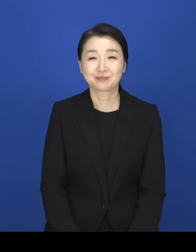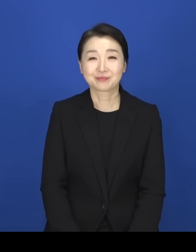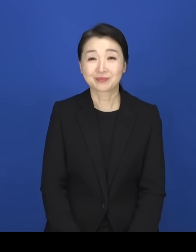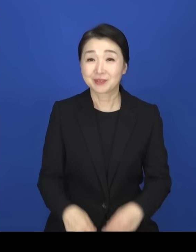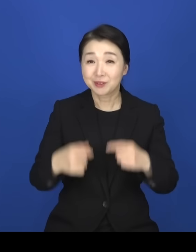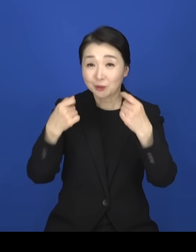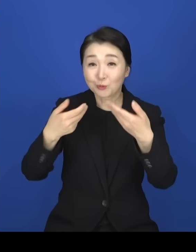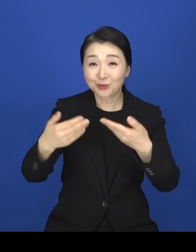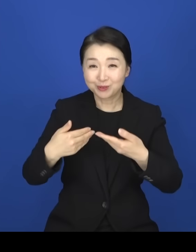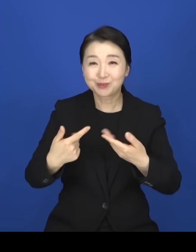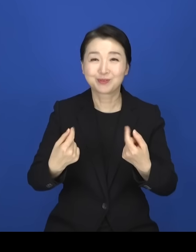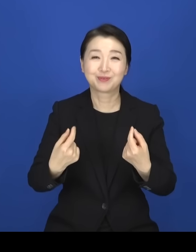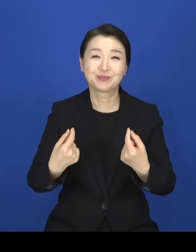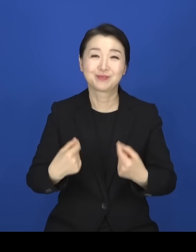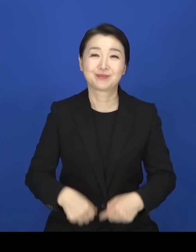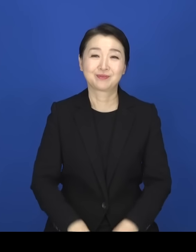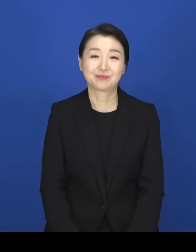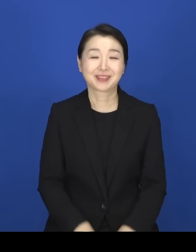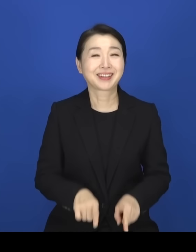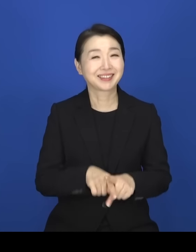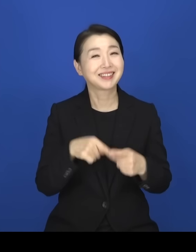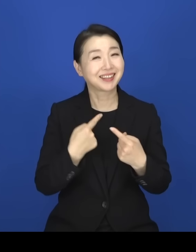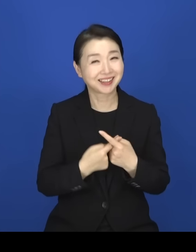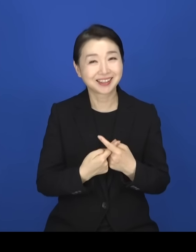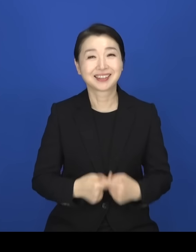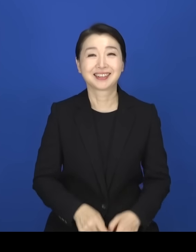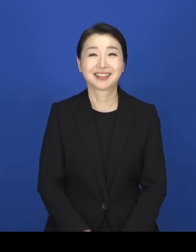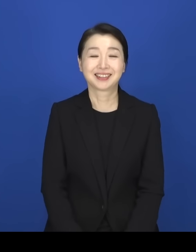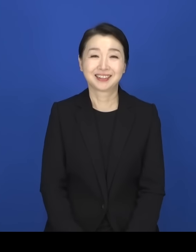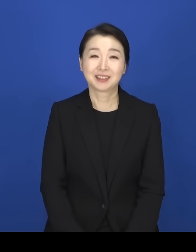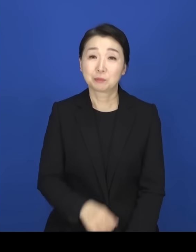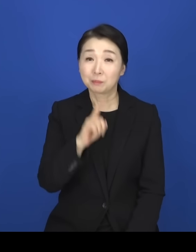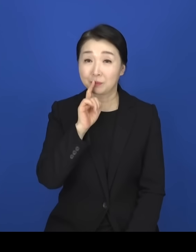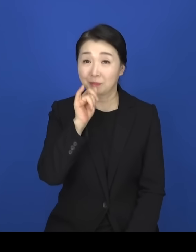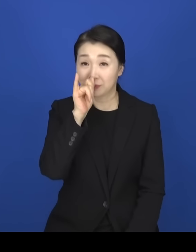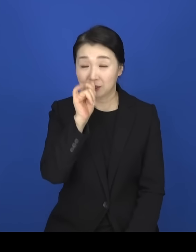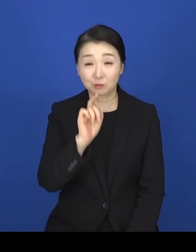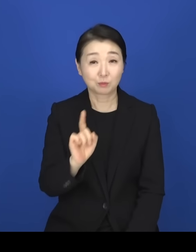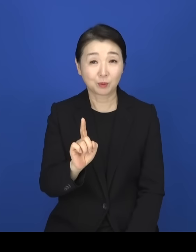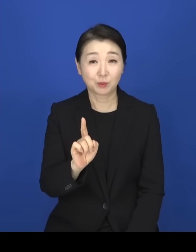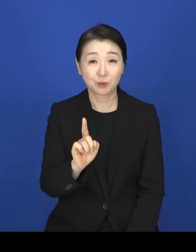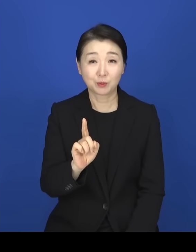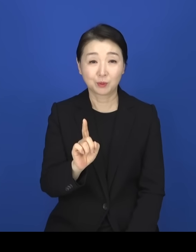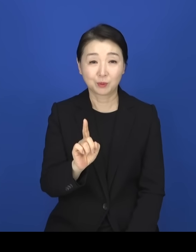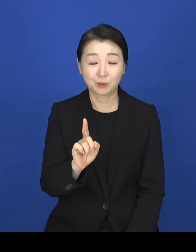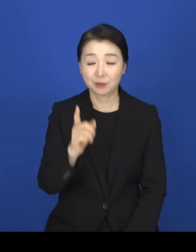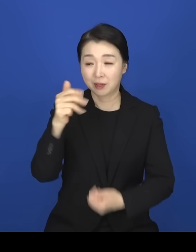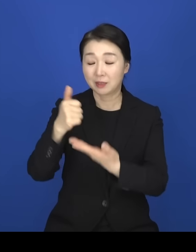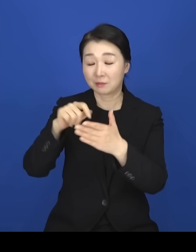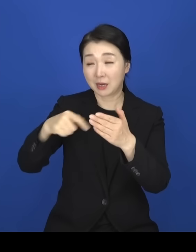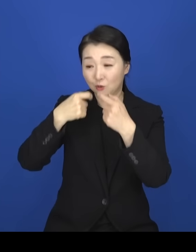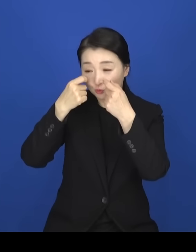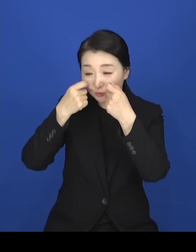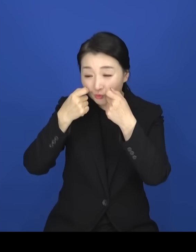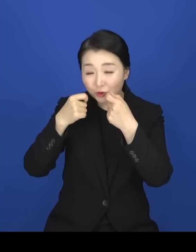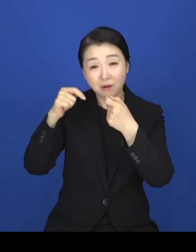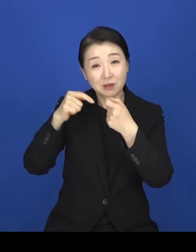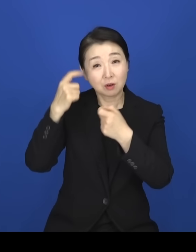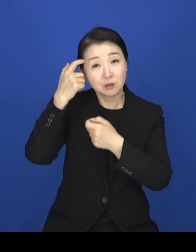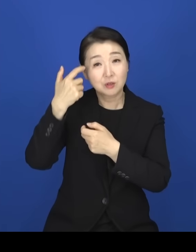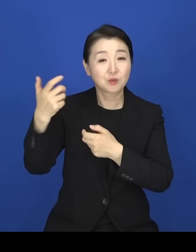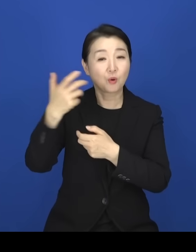자꾸 주세요. 그럼요. 전 이해가 됩니다. 예. 그런 말 있더라고요. 뭐 네. 이렇게 하나님 안에서 우는 게 네.